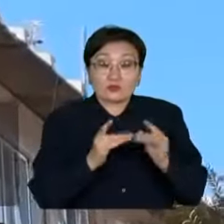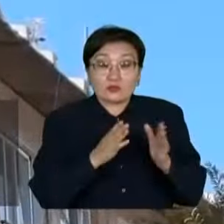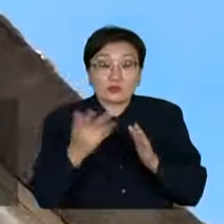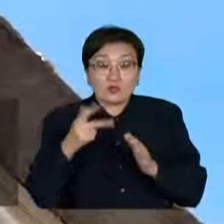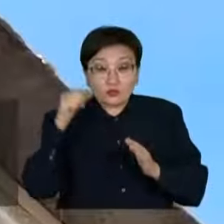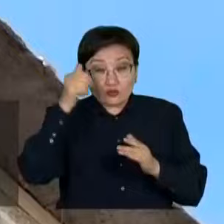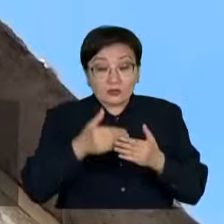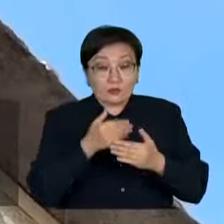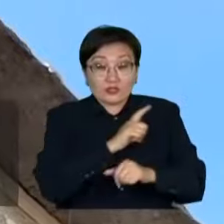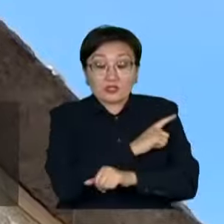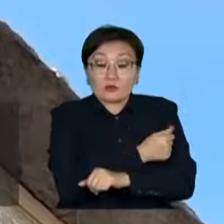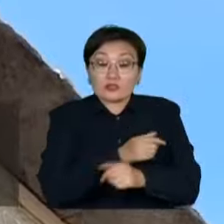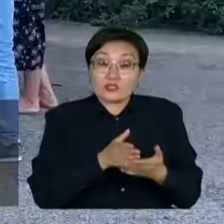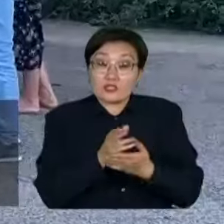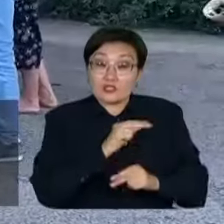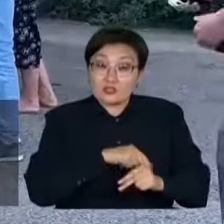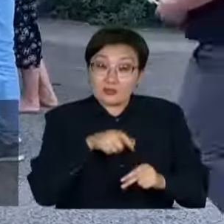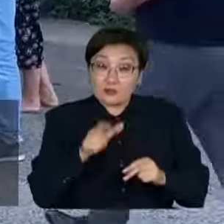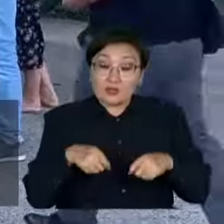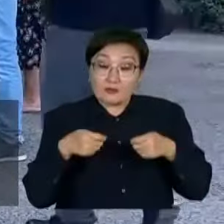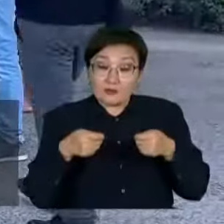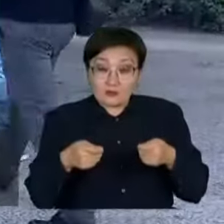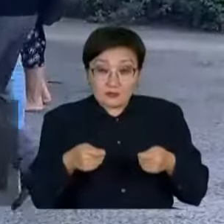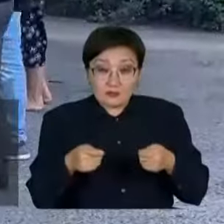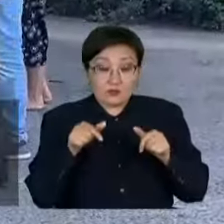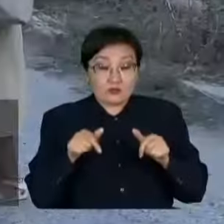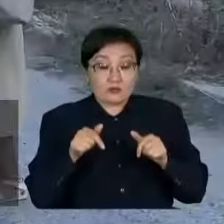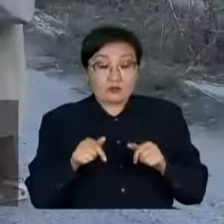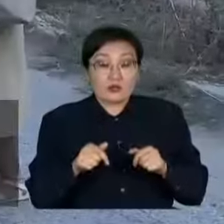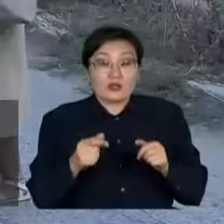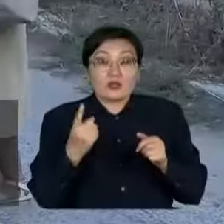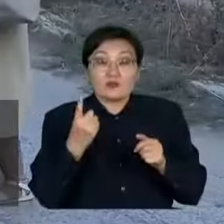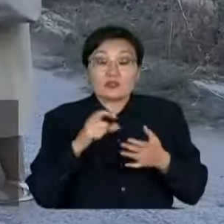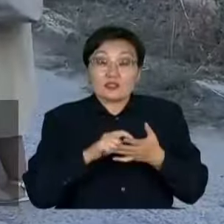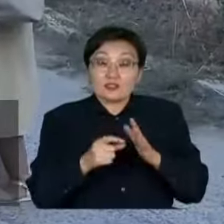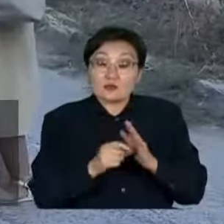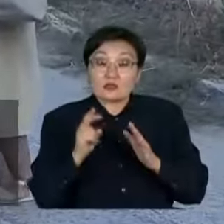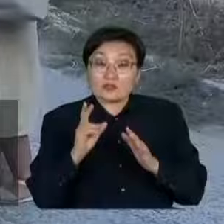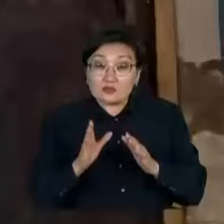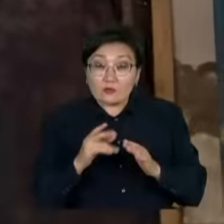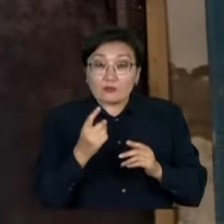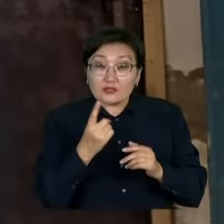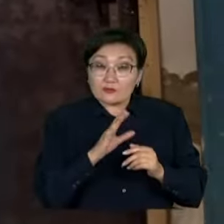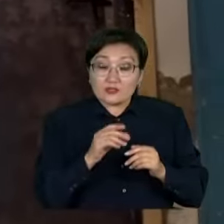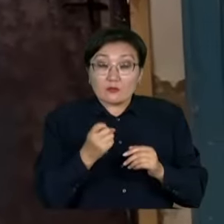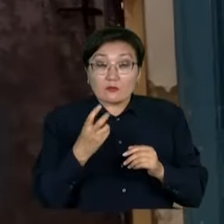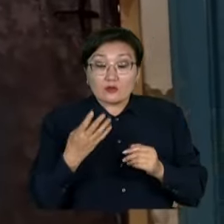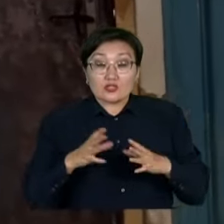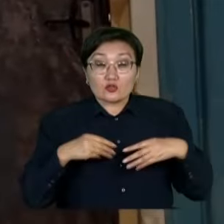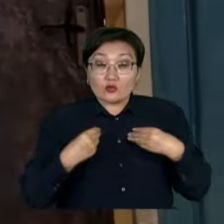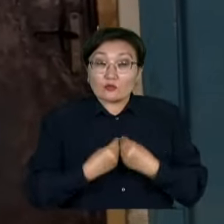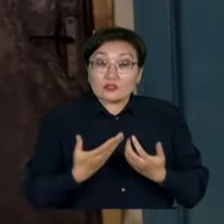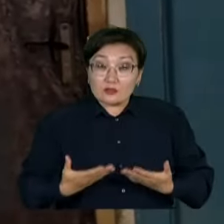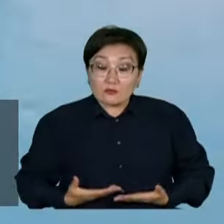30 жыл бұрын медицина саласының қызметкерлеріне берілген. Мұндағы қуықтай бір бөлмелі пәтерде тіпті бір емес бірнеше отбасы